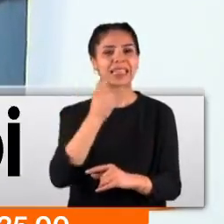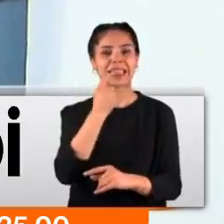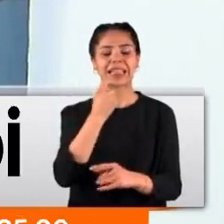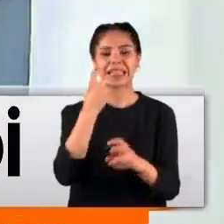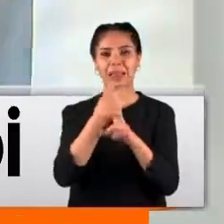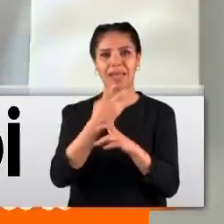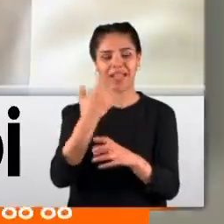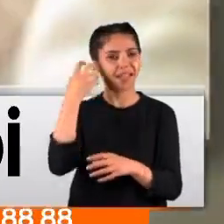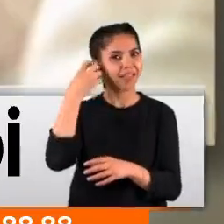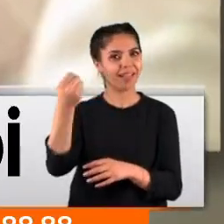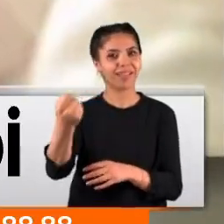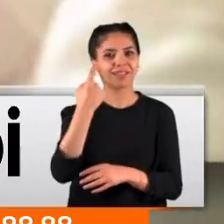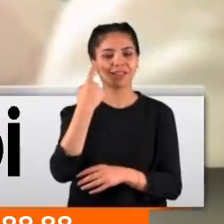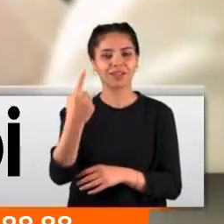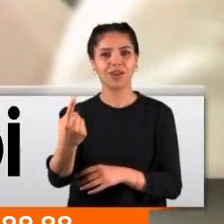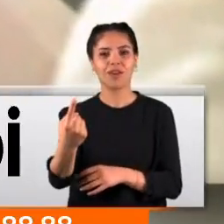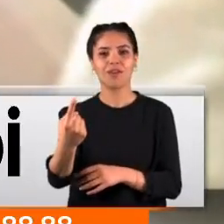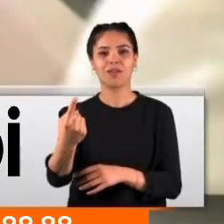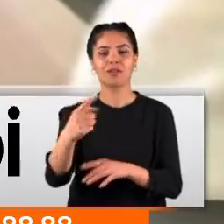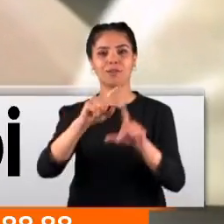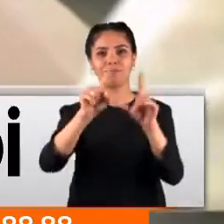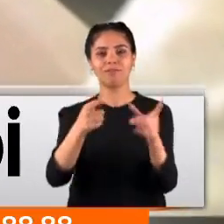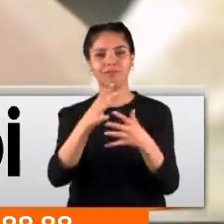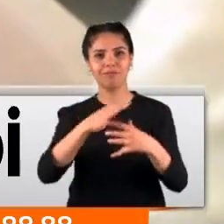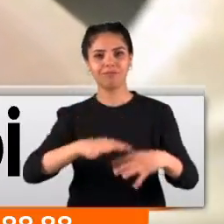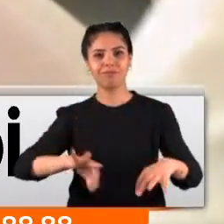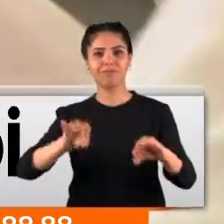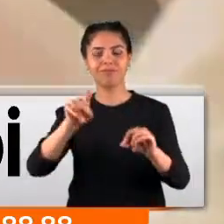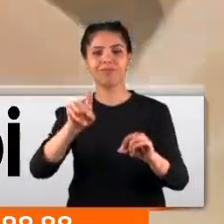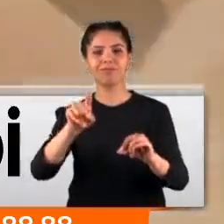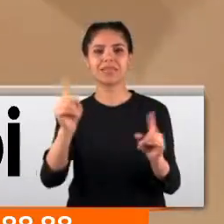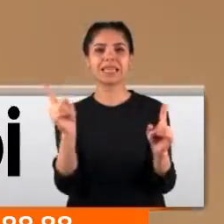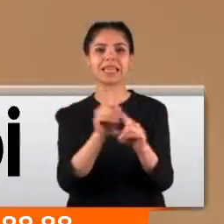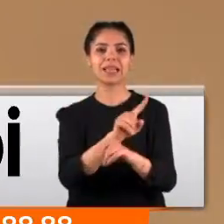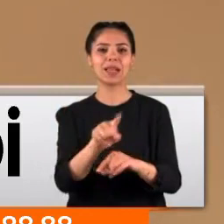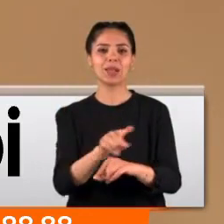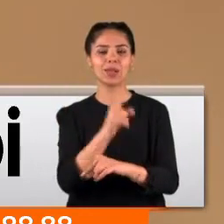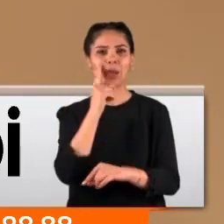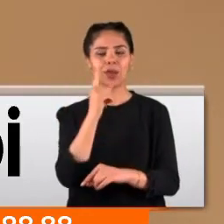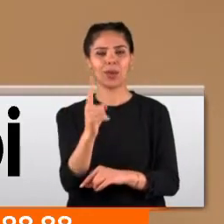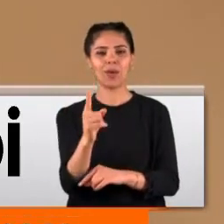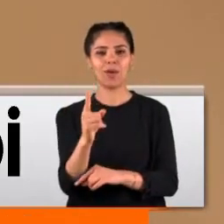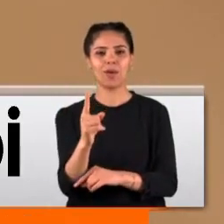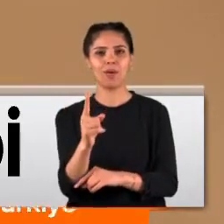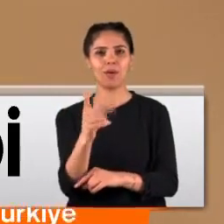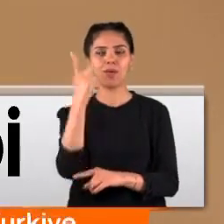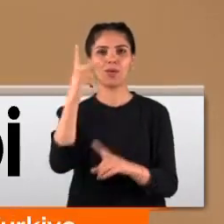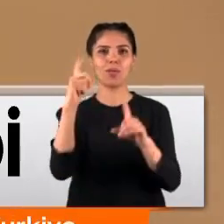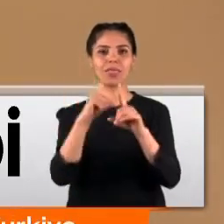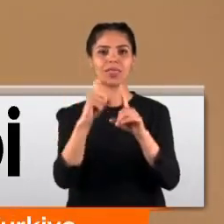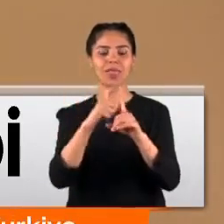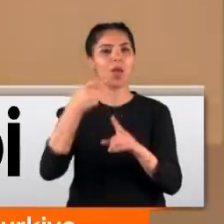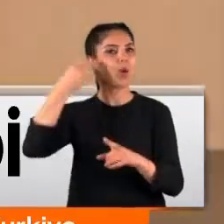bir kolejin iskelet üzerine yerleştirip pulluk oldukça kısa süren bir işlem içerisinde buna bir üç